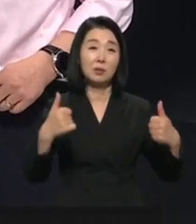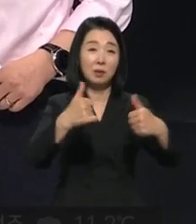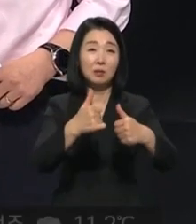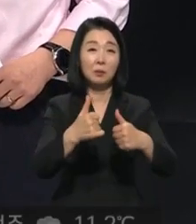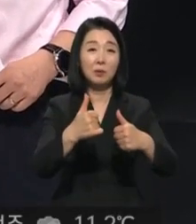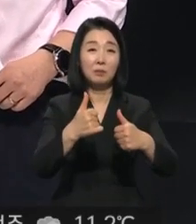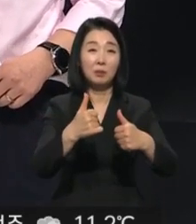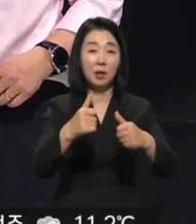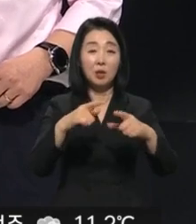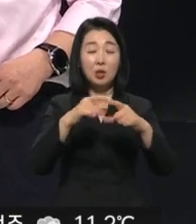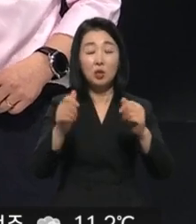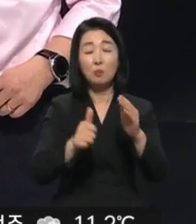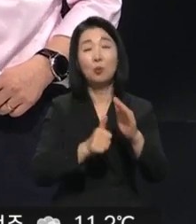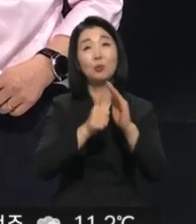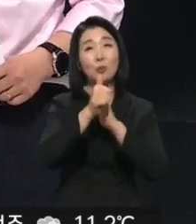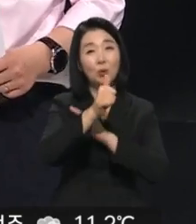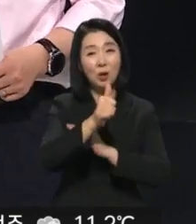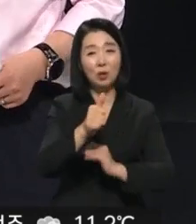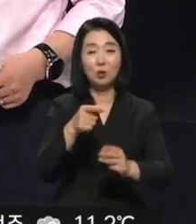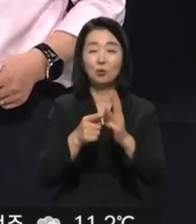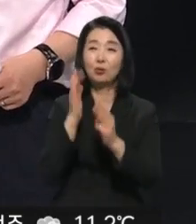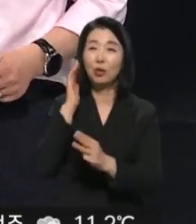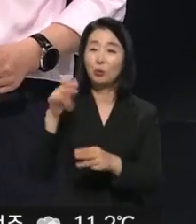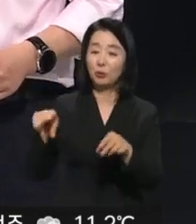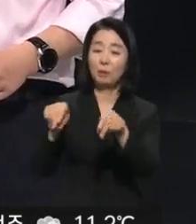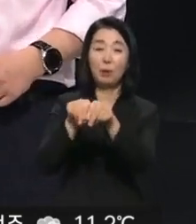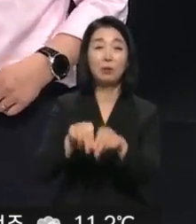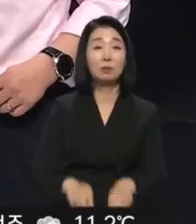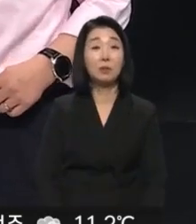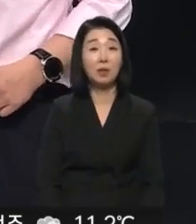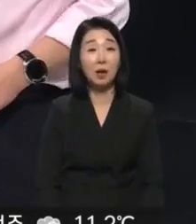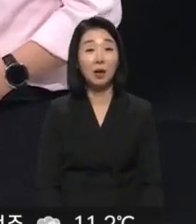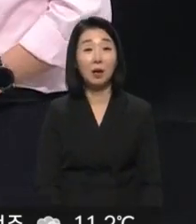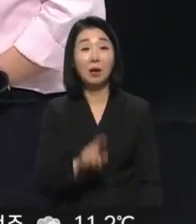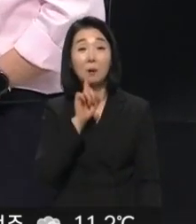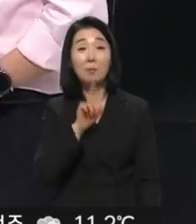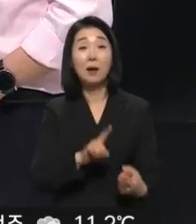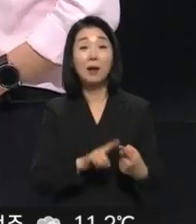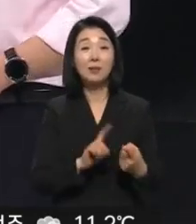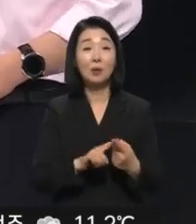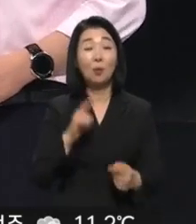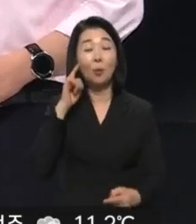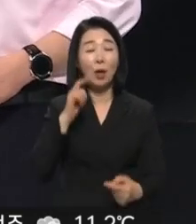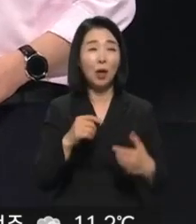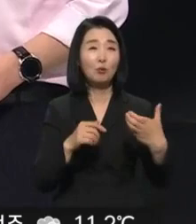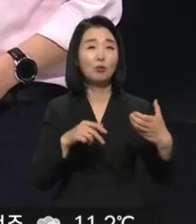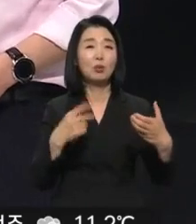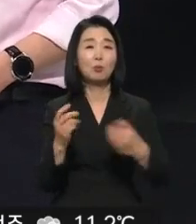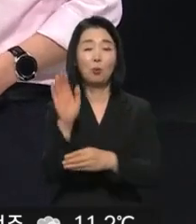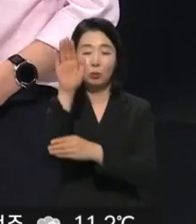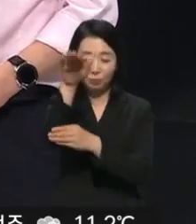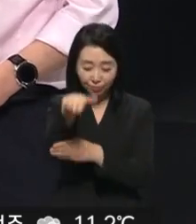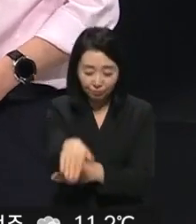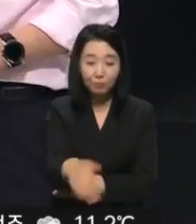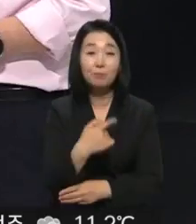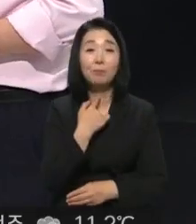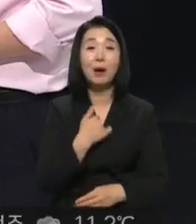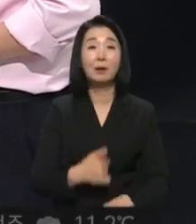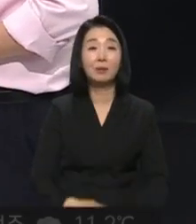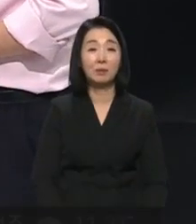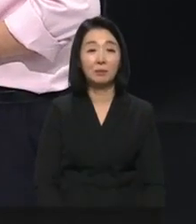떠나는 윤석열 대통령을 배웅했는데요. 말 그대로 90도 폴더 인사를 시전했습니다.